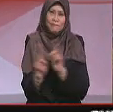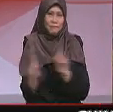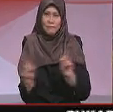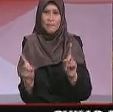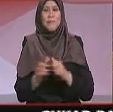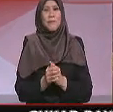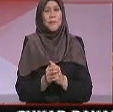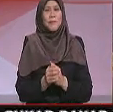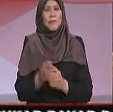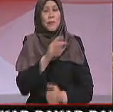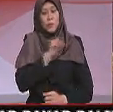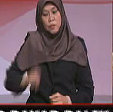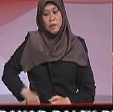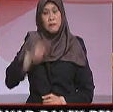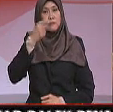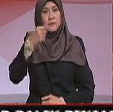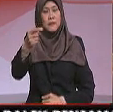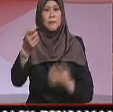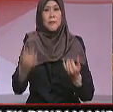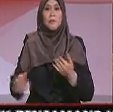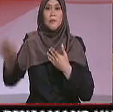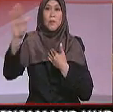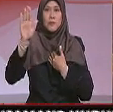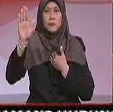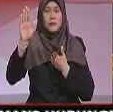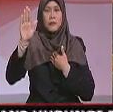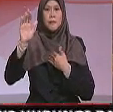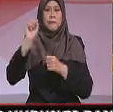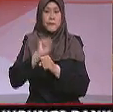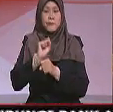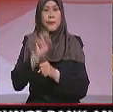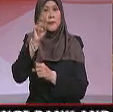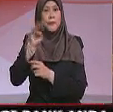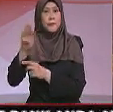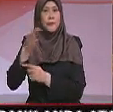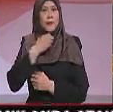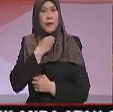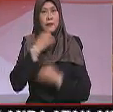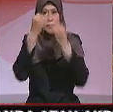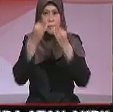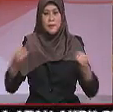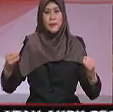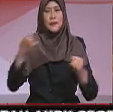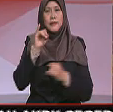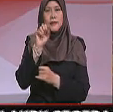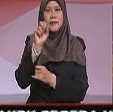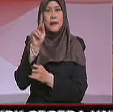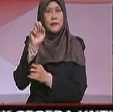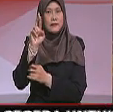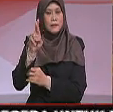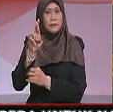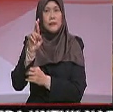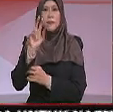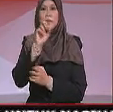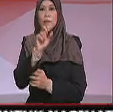Baginda bertitah pada istiadat pelantikan dan mengangkat sumpah jawatan Menteri Besar Perak di Istana Iskandariah Kuala Kangsar.